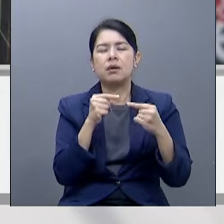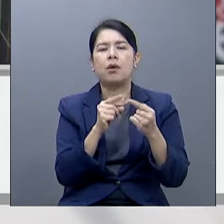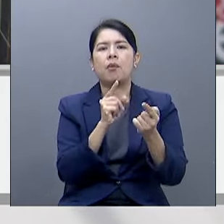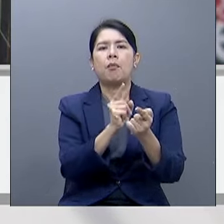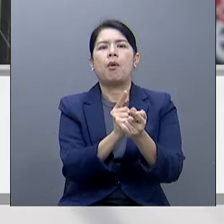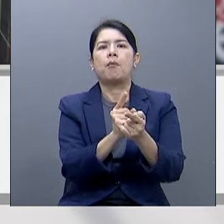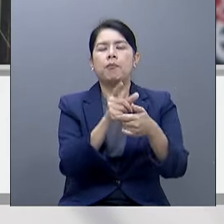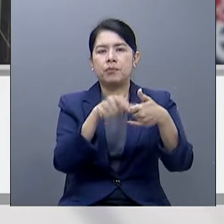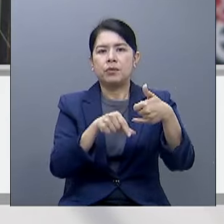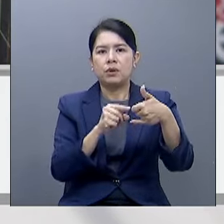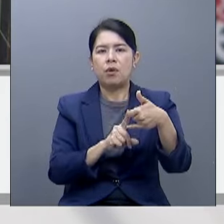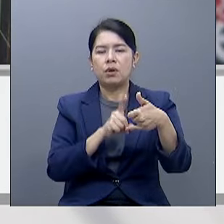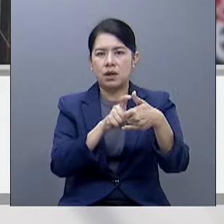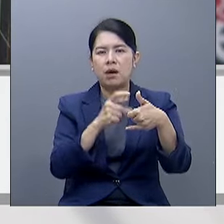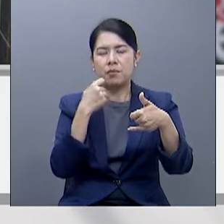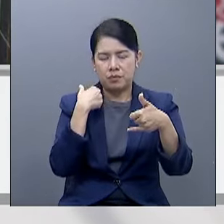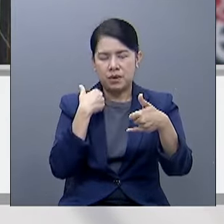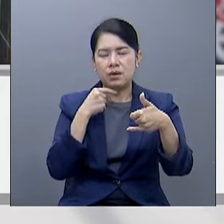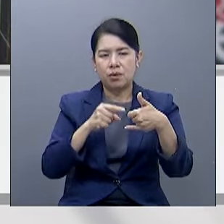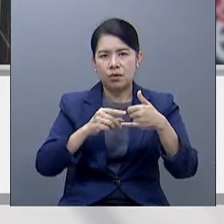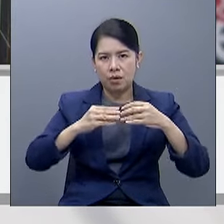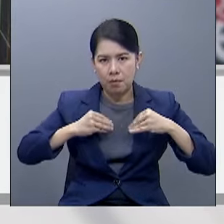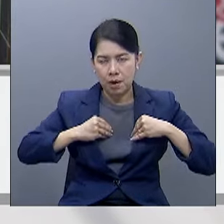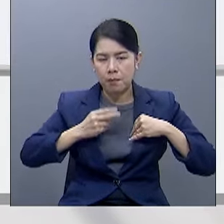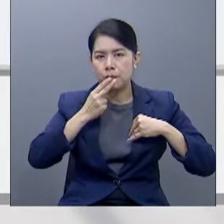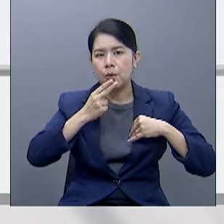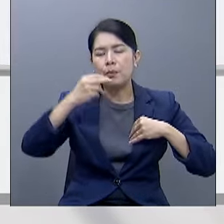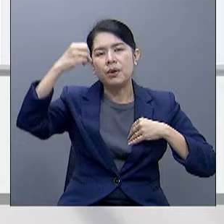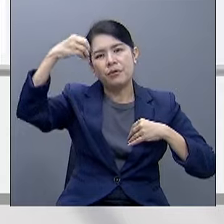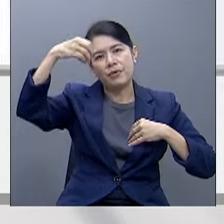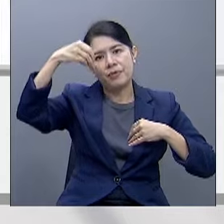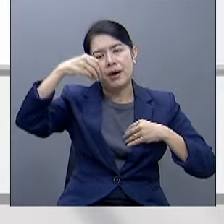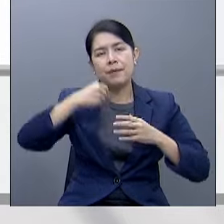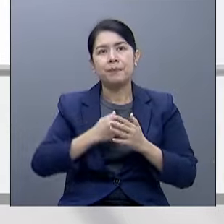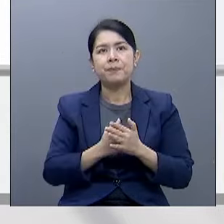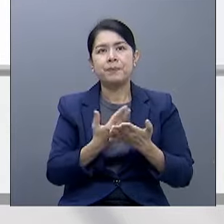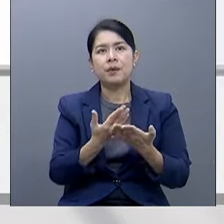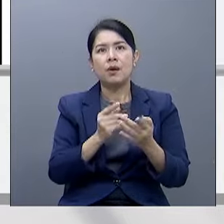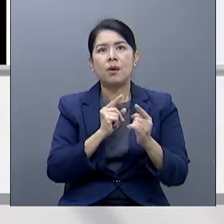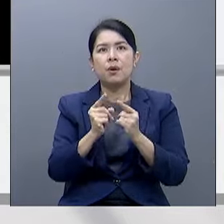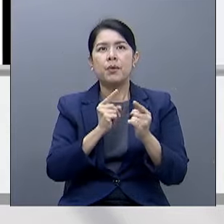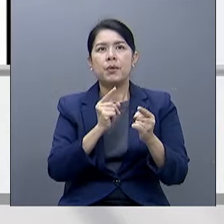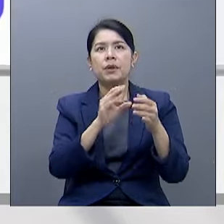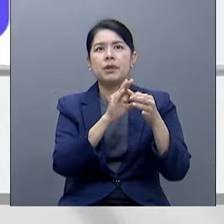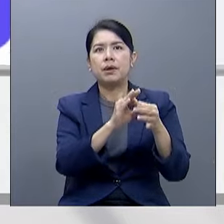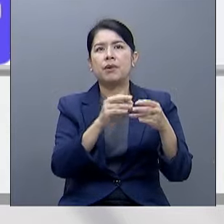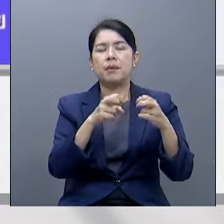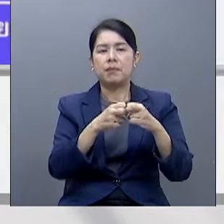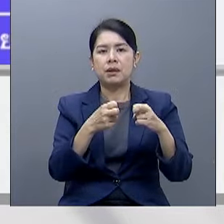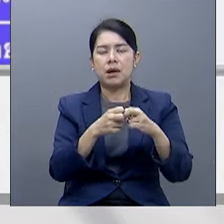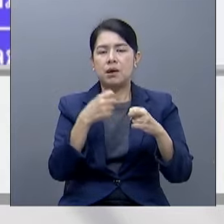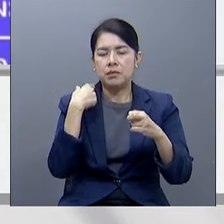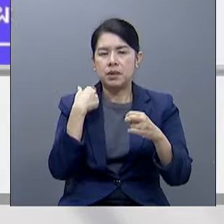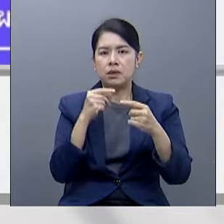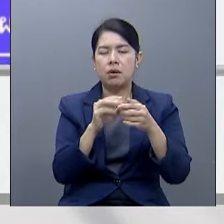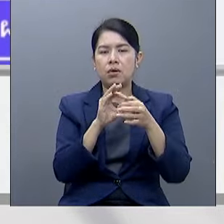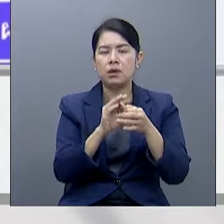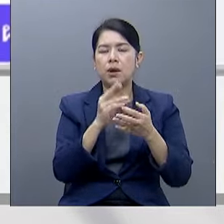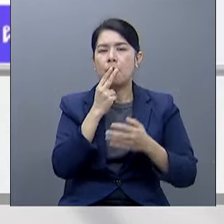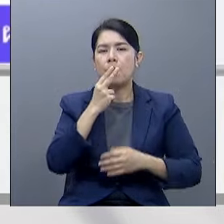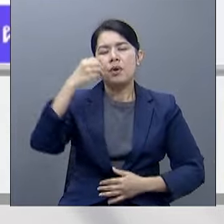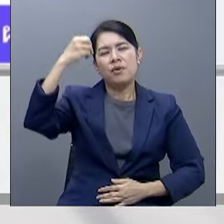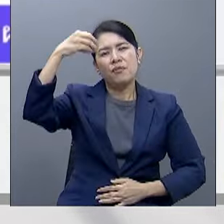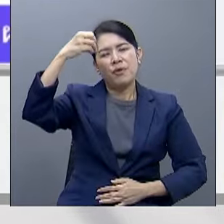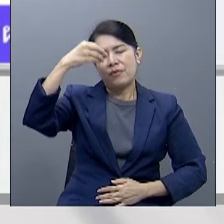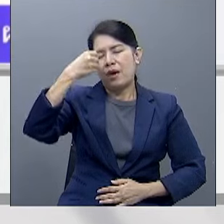ก็ยอมรับว่าสูบบุหรี่ไฟฟ้านะคะอย่างที่บอกว่าการถกเถียงกันเรื่องอันตรายบุหรี่ไฟฟ้าเนี่ยมันมีอยู่คู่กับสังคม